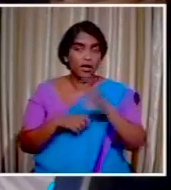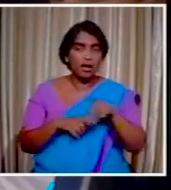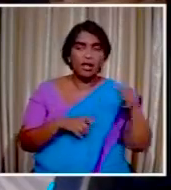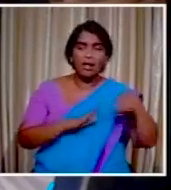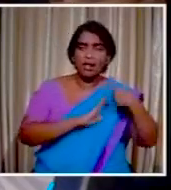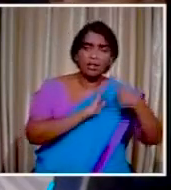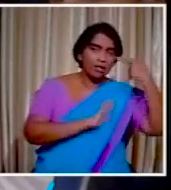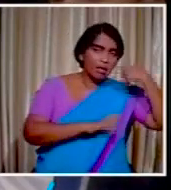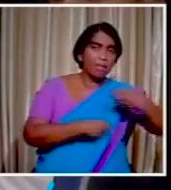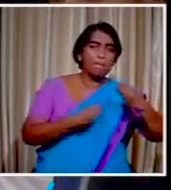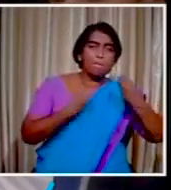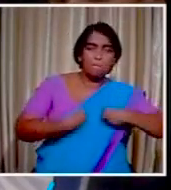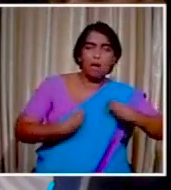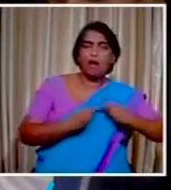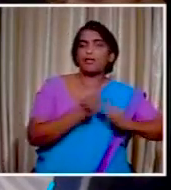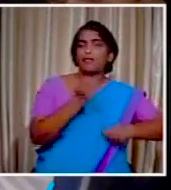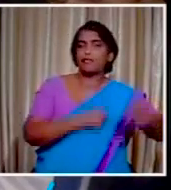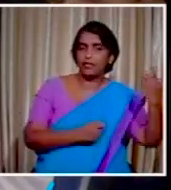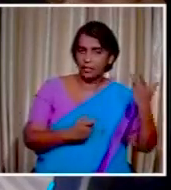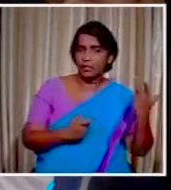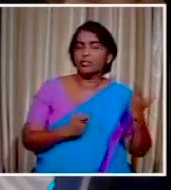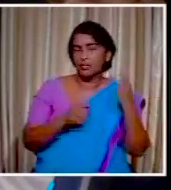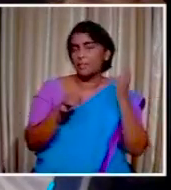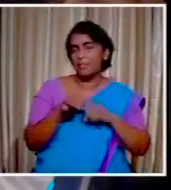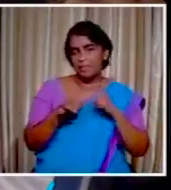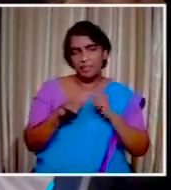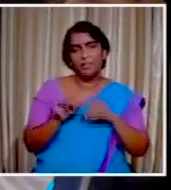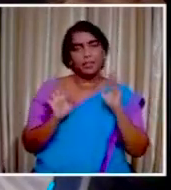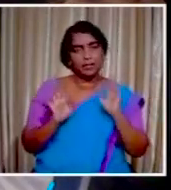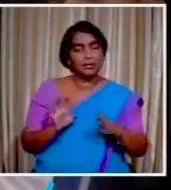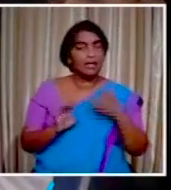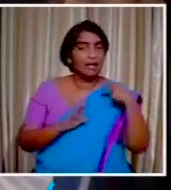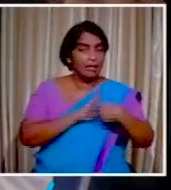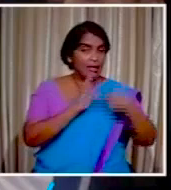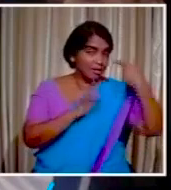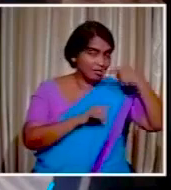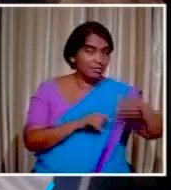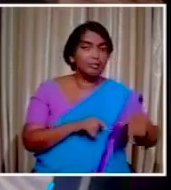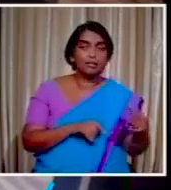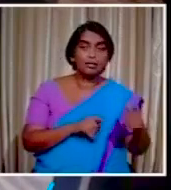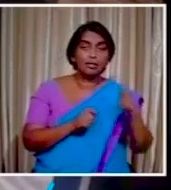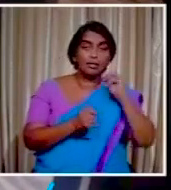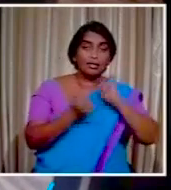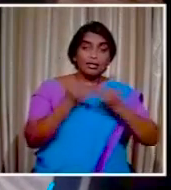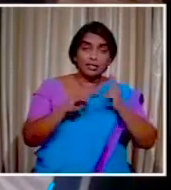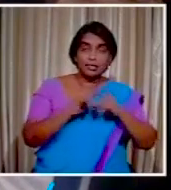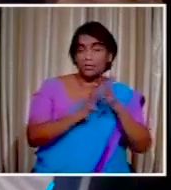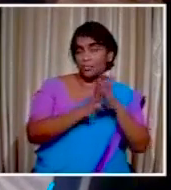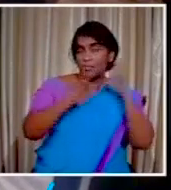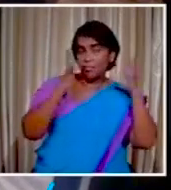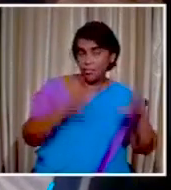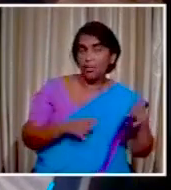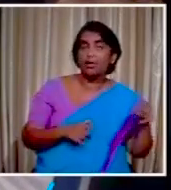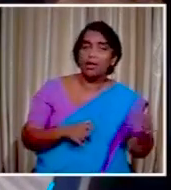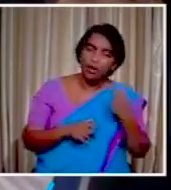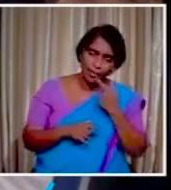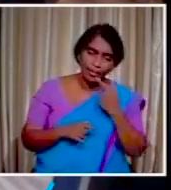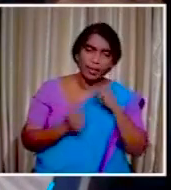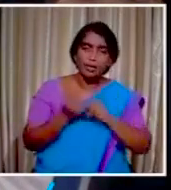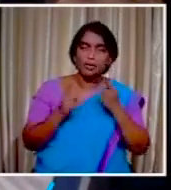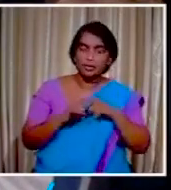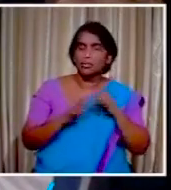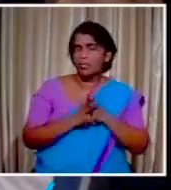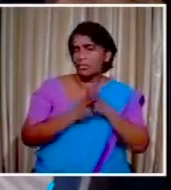එක විකුණන්නේ අලාභ බඩු. ඒක තමයි තියෙන ප්‍රශ්නේ. සිපෙට්කෝ එක සමහරව කියනවා සේවකයෝ විශාල පිරිසක් ඉන්නවා. ඔව් සේවකයෝ අතිරික්ත